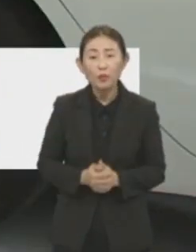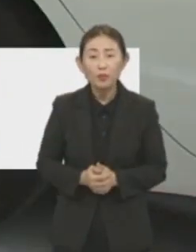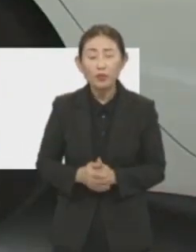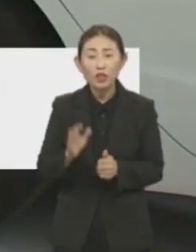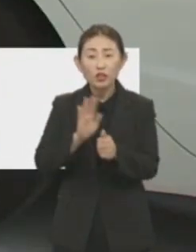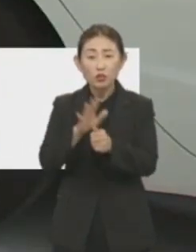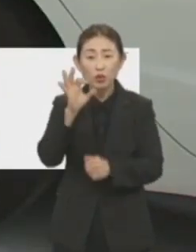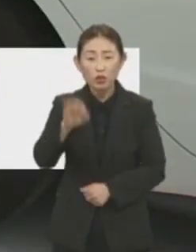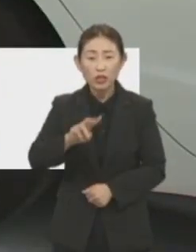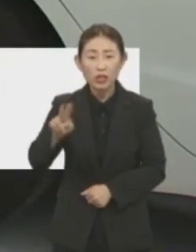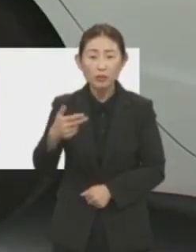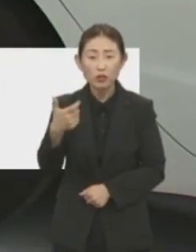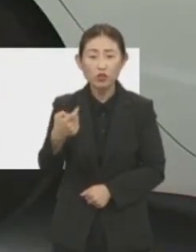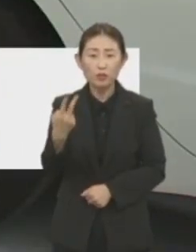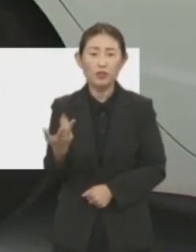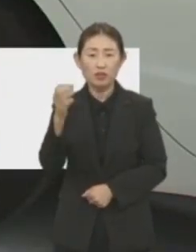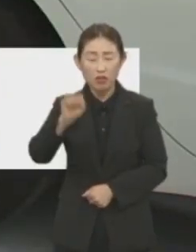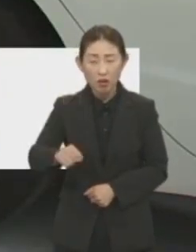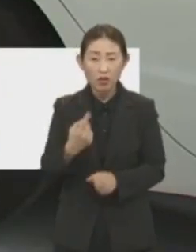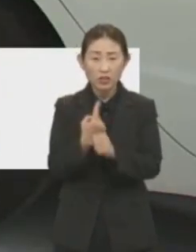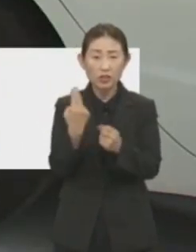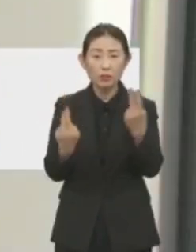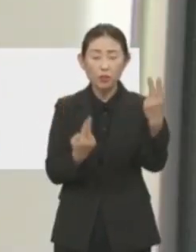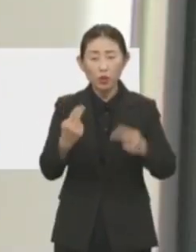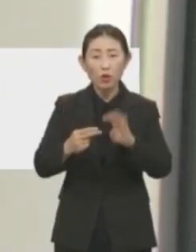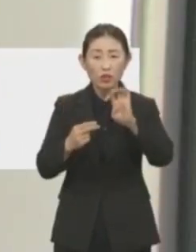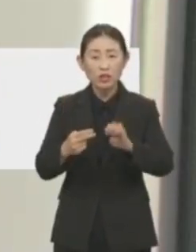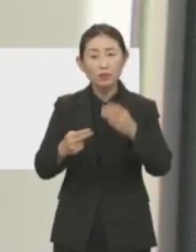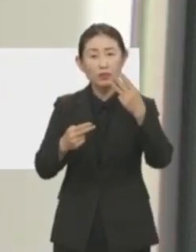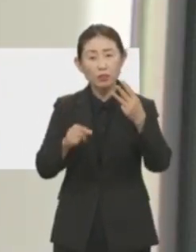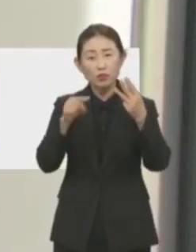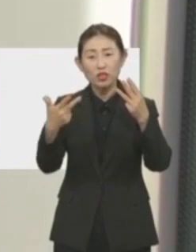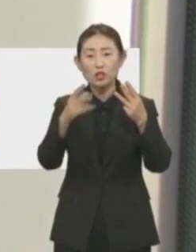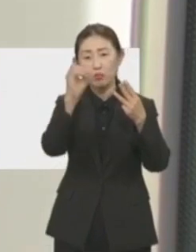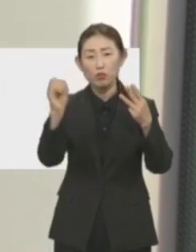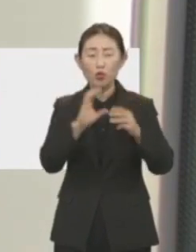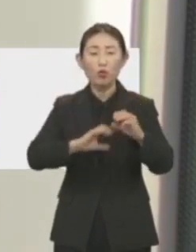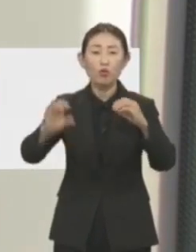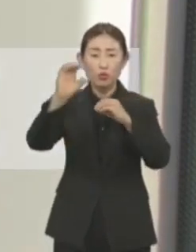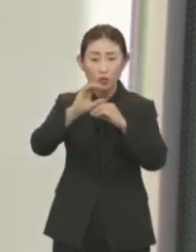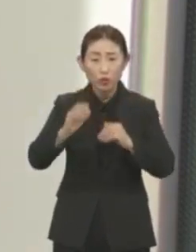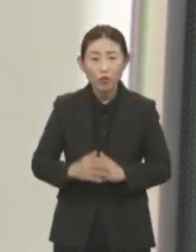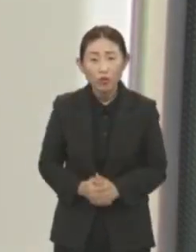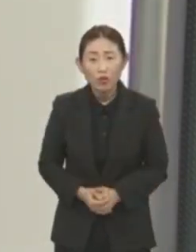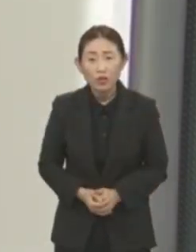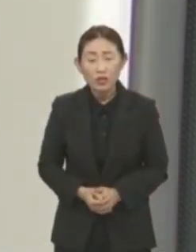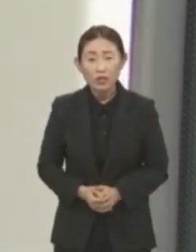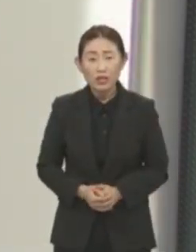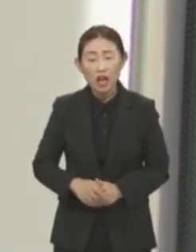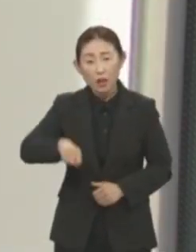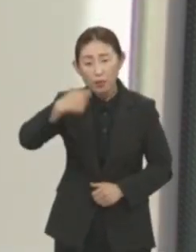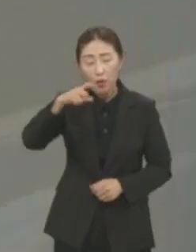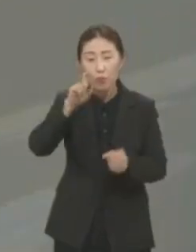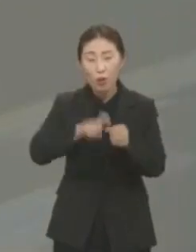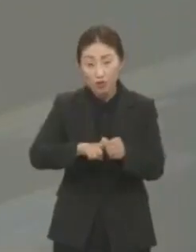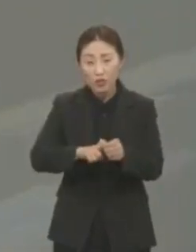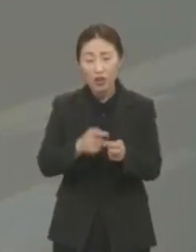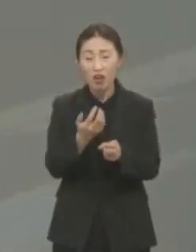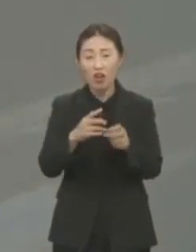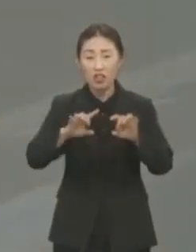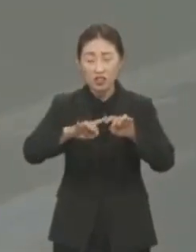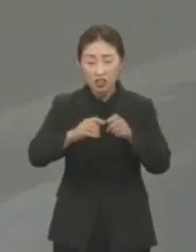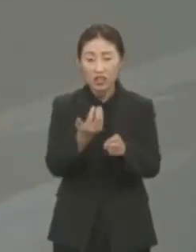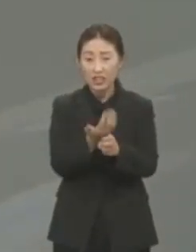누적지원금은 262억원으로 지난해보다 43.7% 증가한 가운데 특히 생계형으로 많이 활용되는